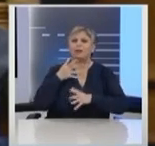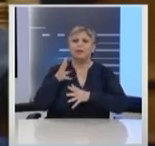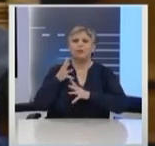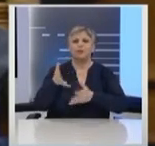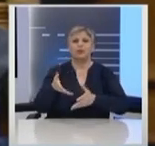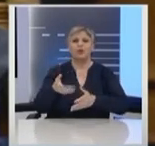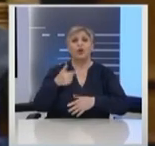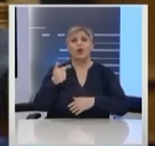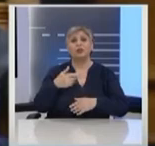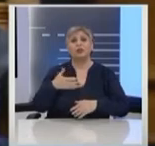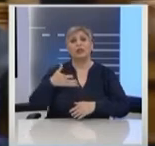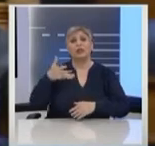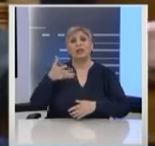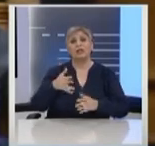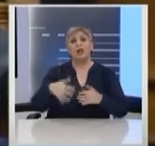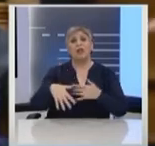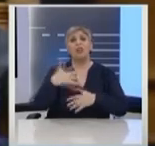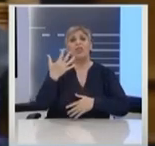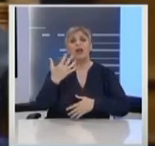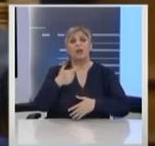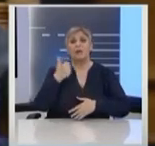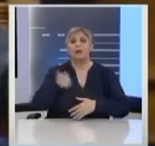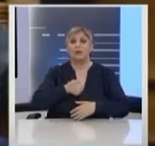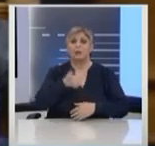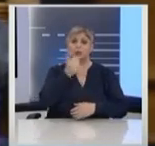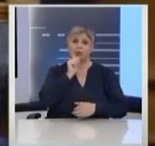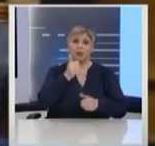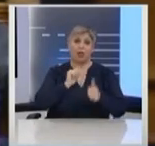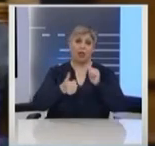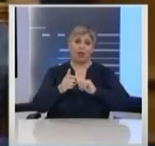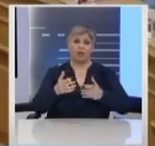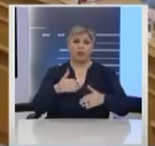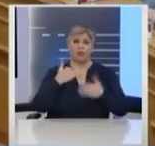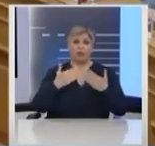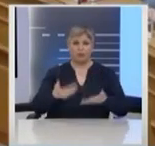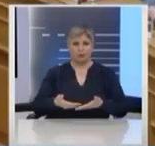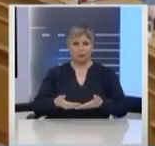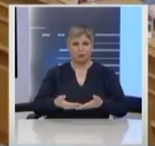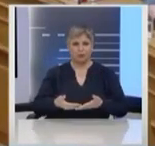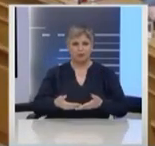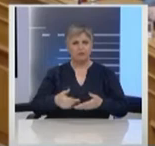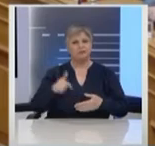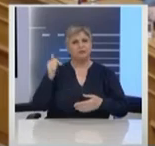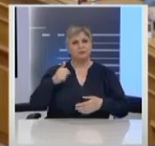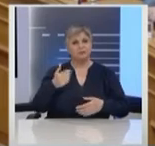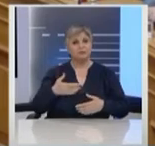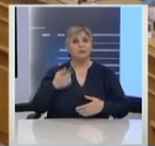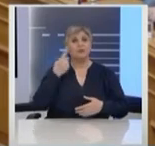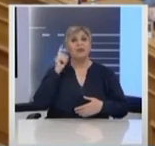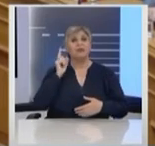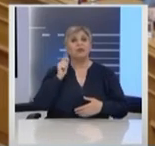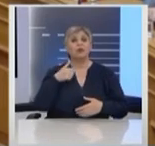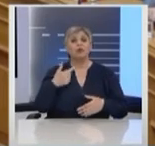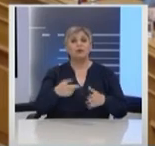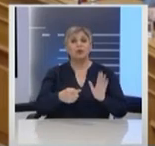αλκοόλ. Και δεν ξέρουμε σε αυτή εδώ την αίθουσα ότι με βάση το δίκαιό μας, καλό ή κακό, δίνουμε